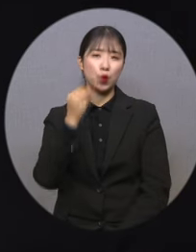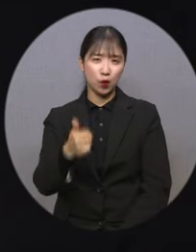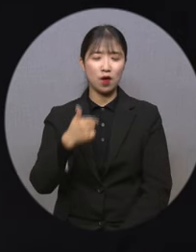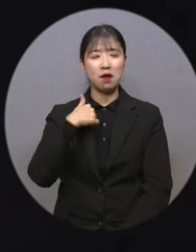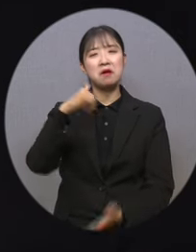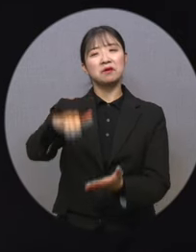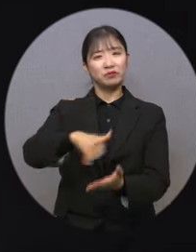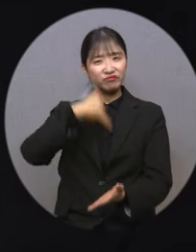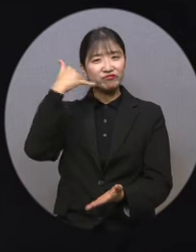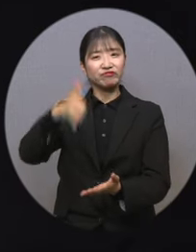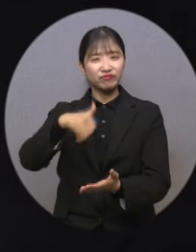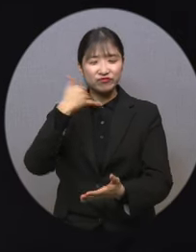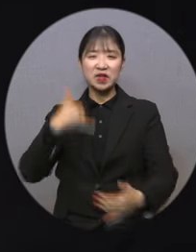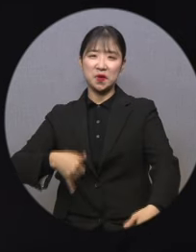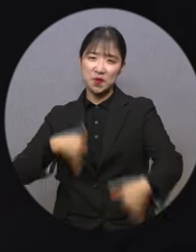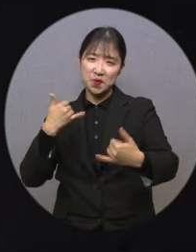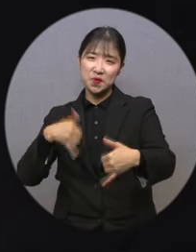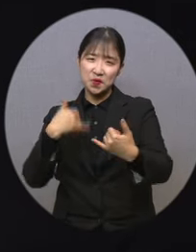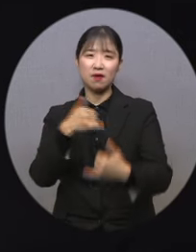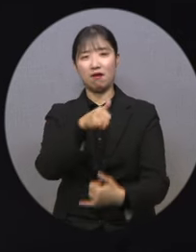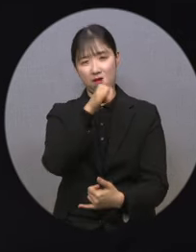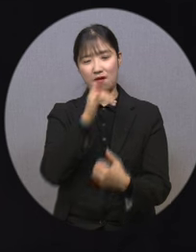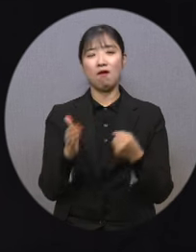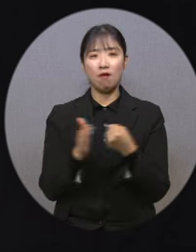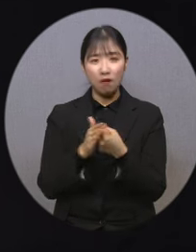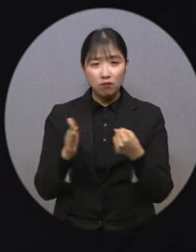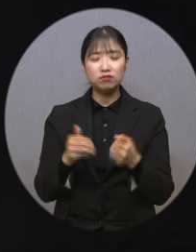받아지고 소통도 되고 그러니까